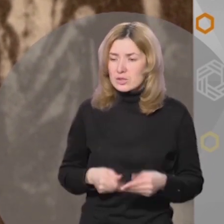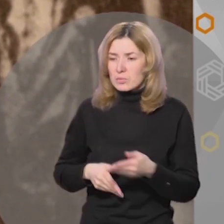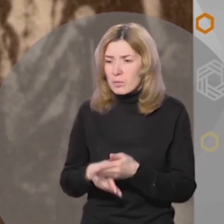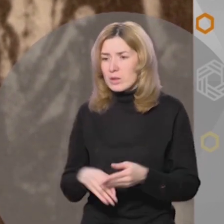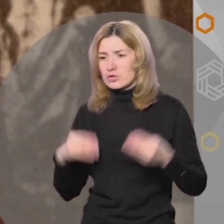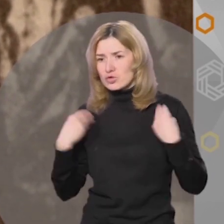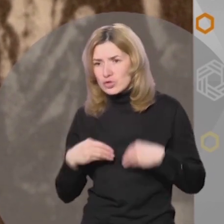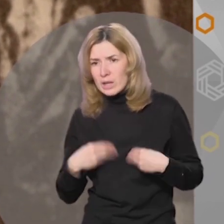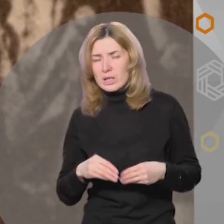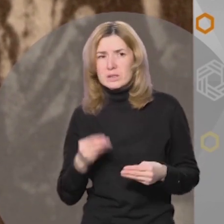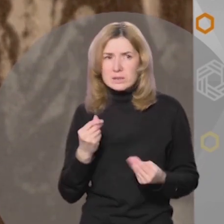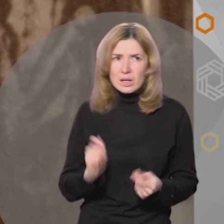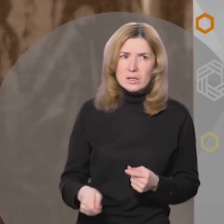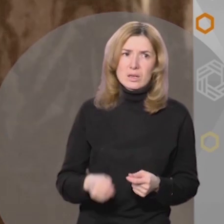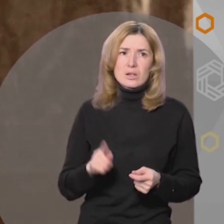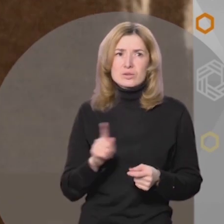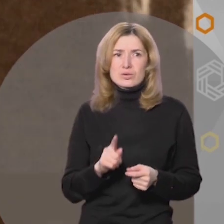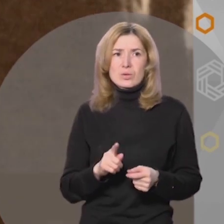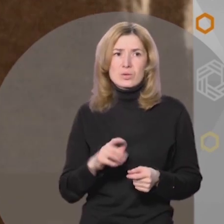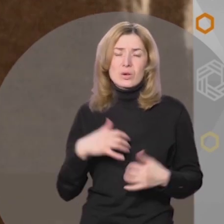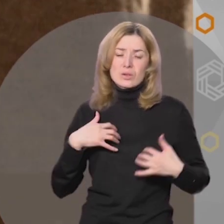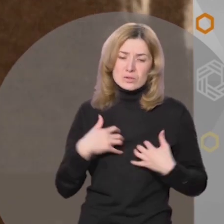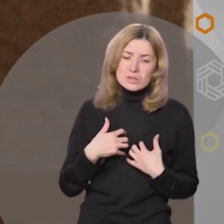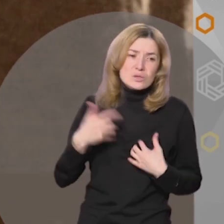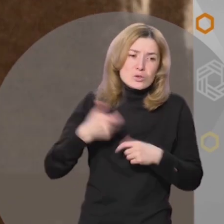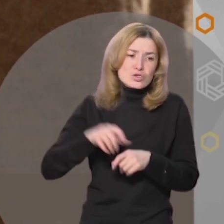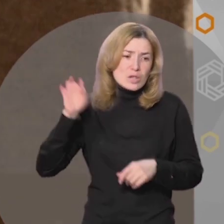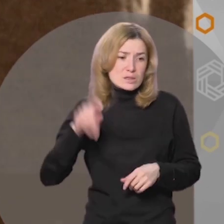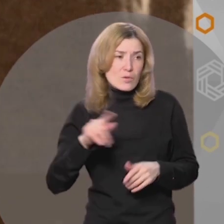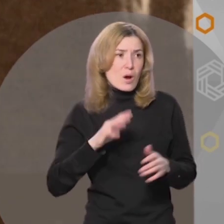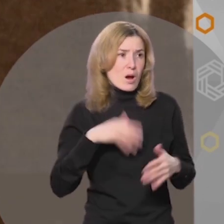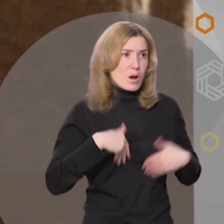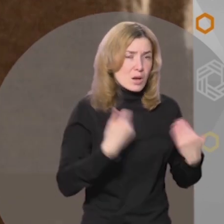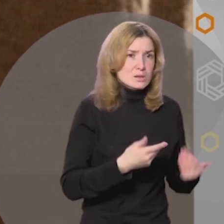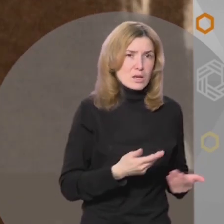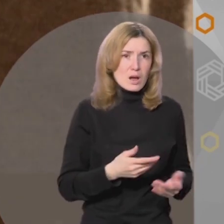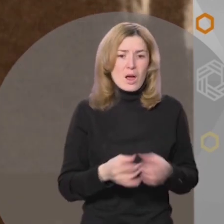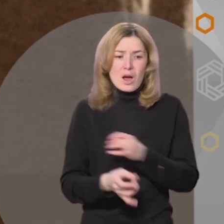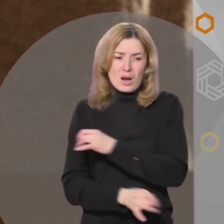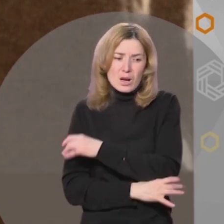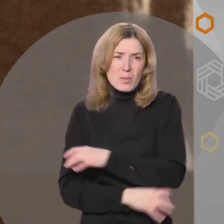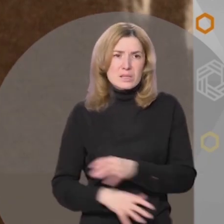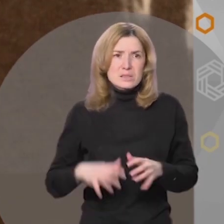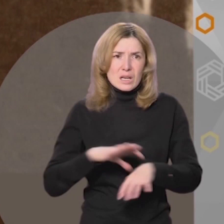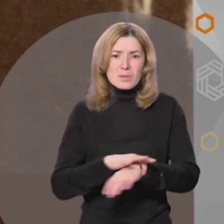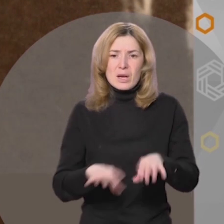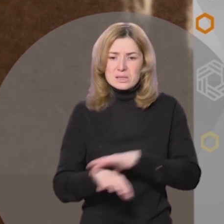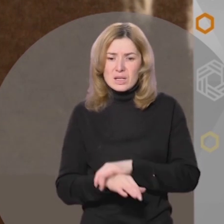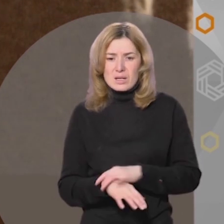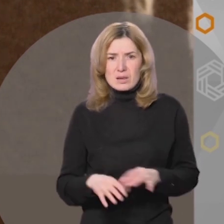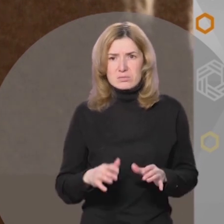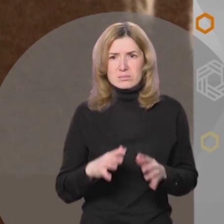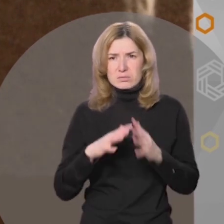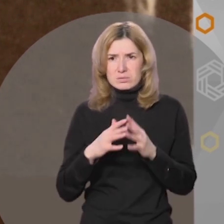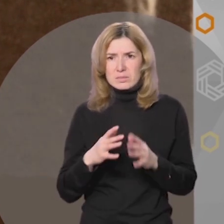деньги, божественные книги. Случалось, к нему обращались крепостные каторжане. «Федор Петрович,